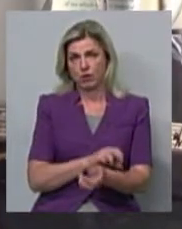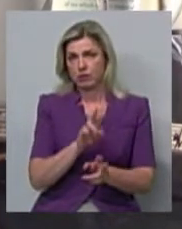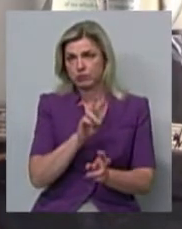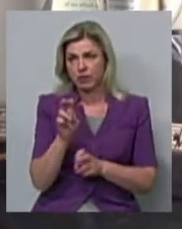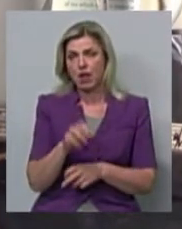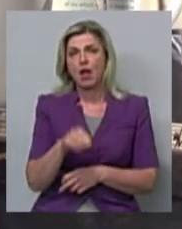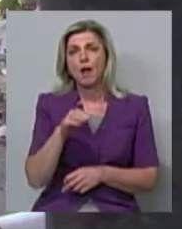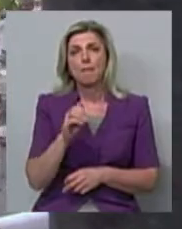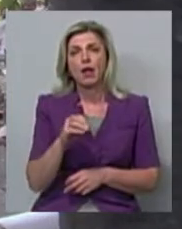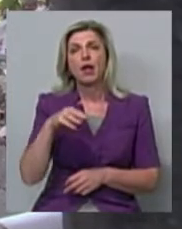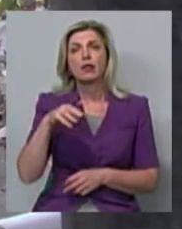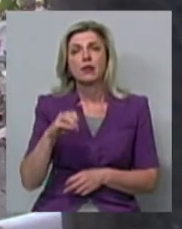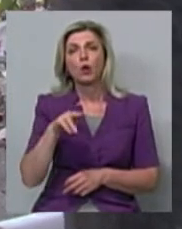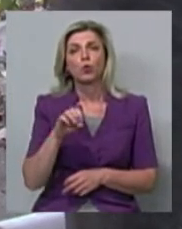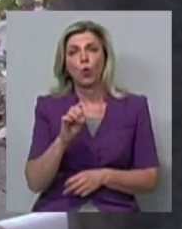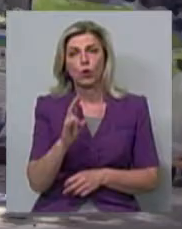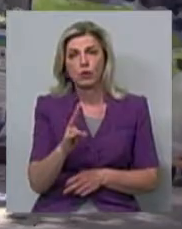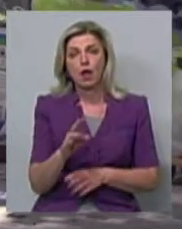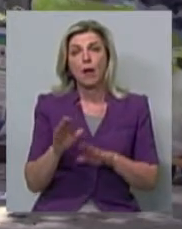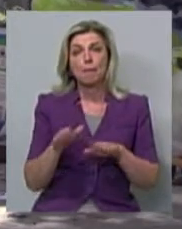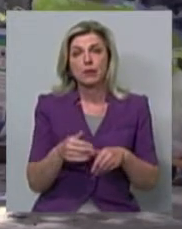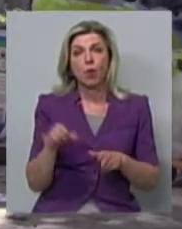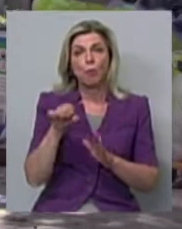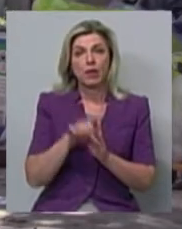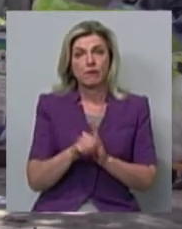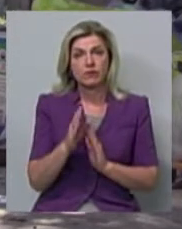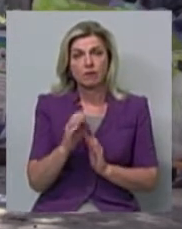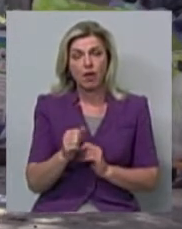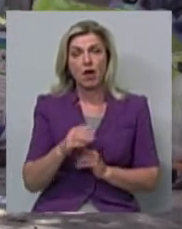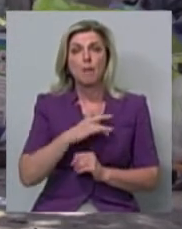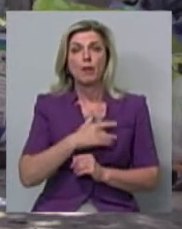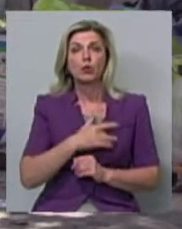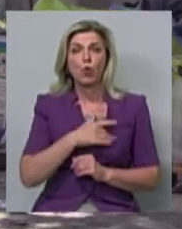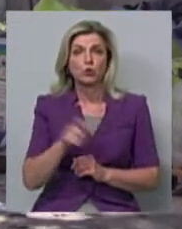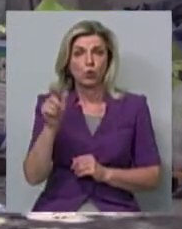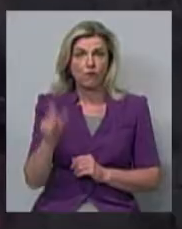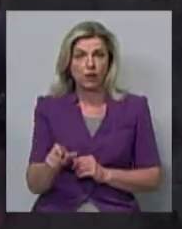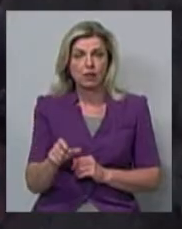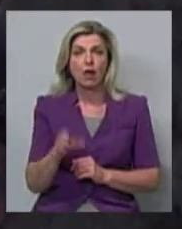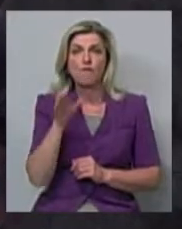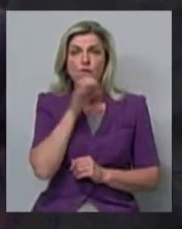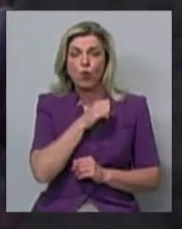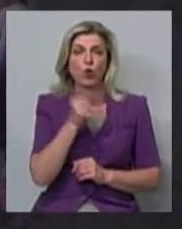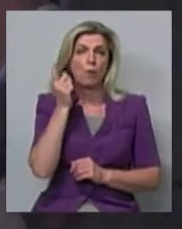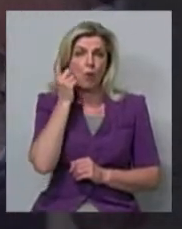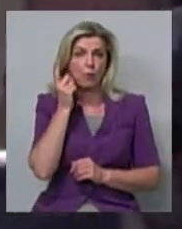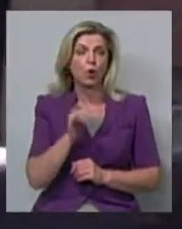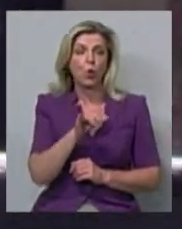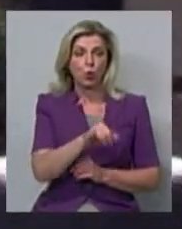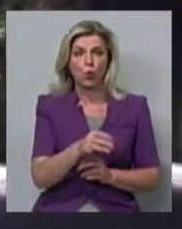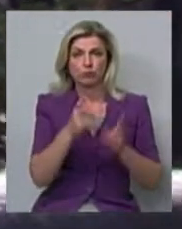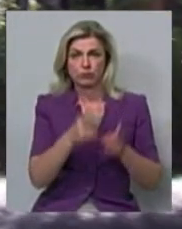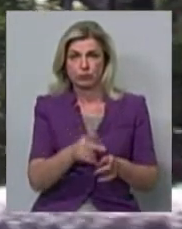метадону. Крім того, після вбивства наш підозрюваний викрав мобільний телефон у